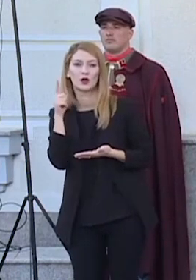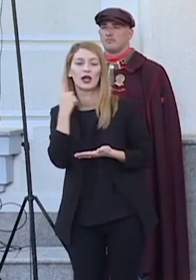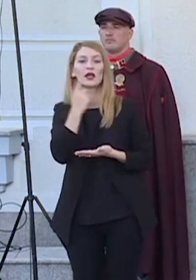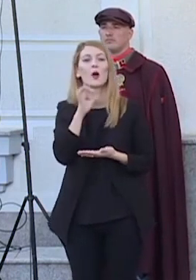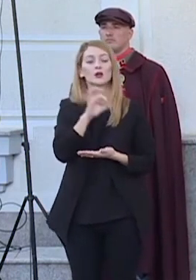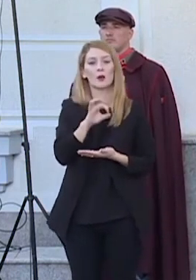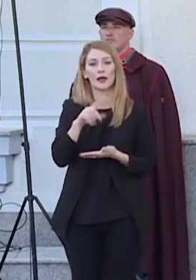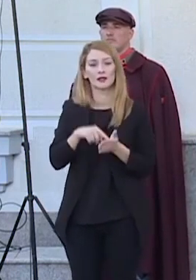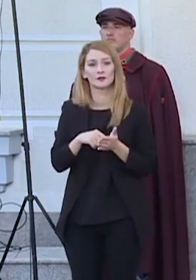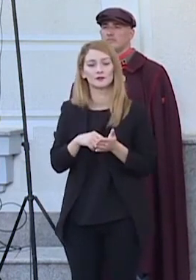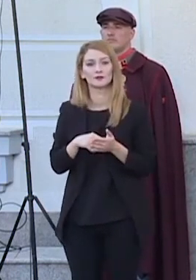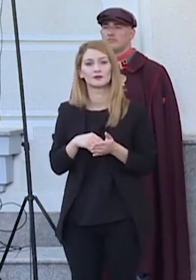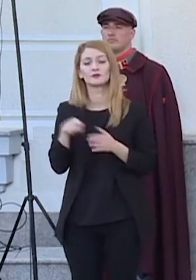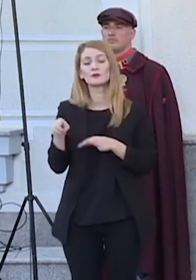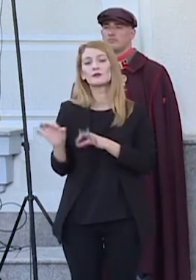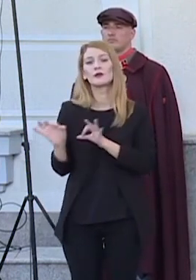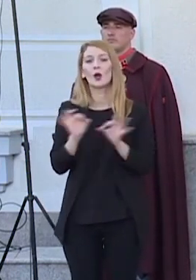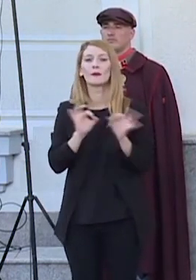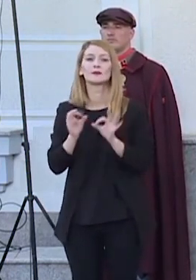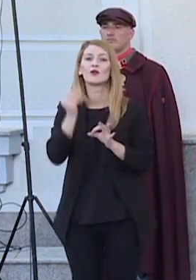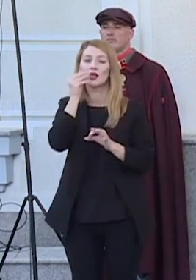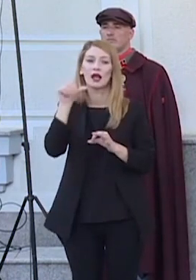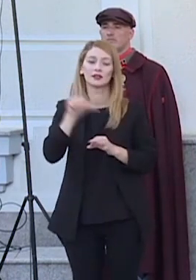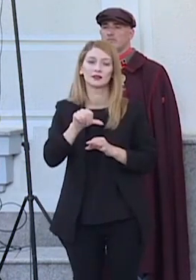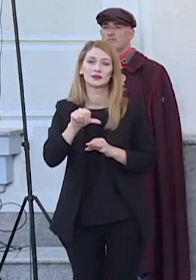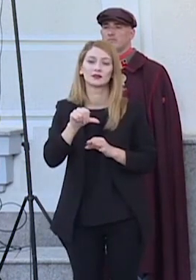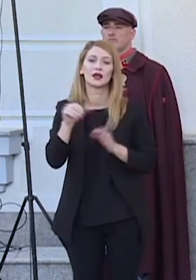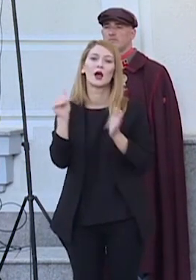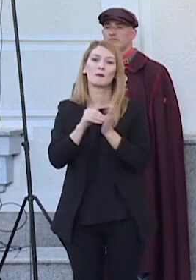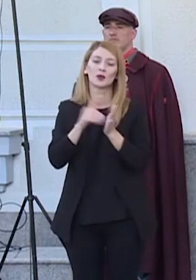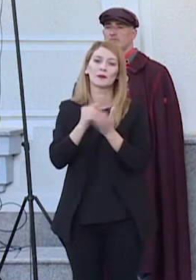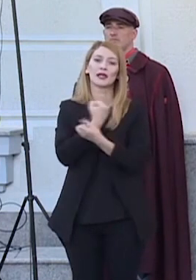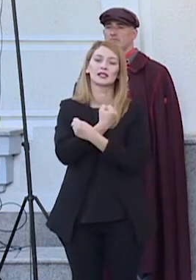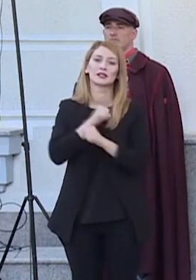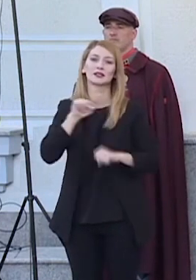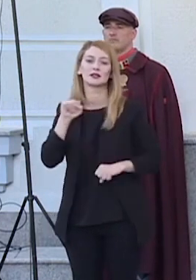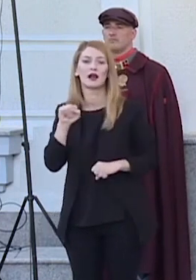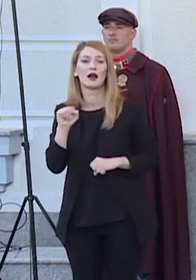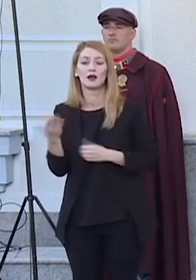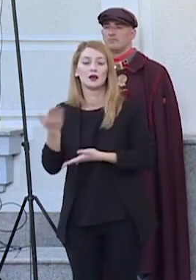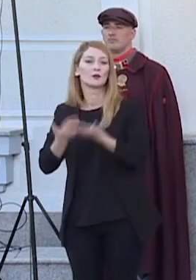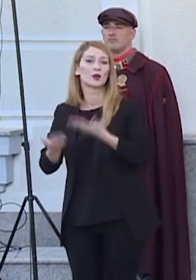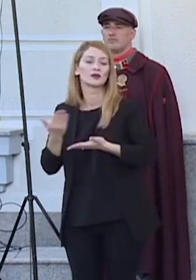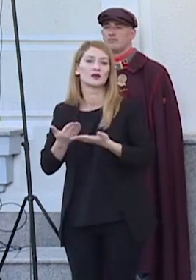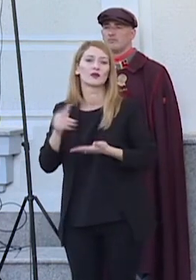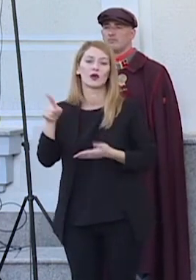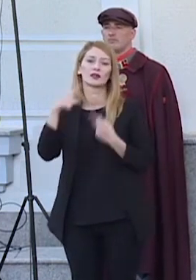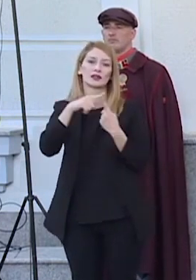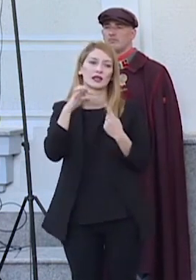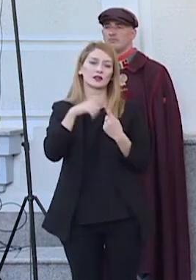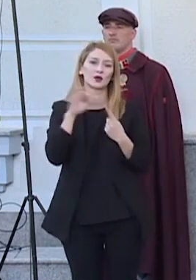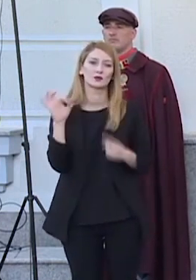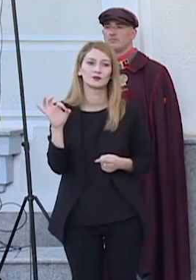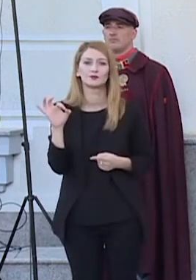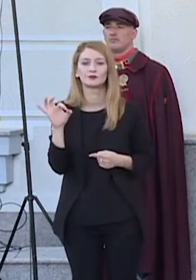Осломе. Обезбедување на газ, потребен за производство на електрична енергија во ТЕТО и